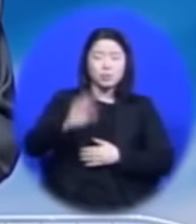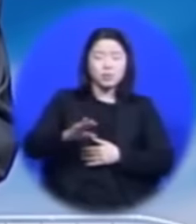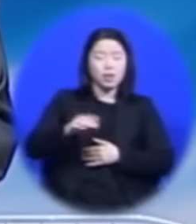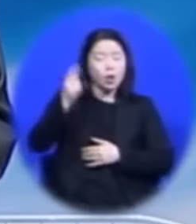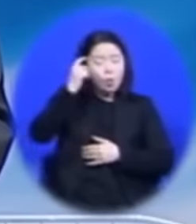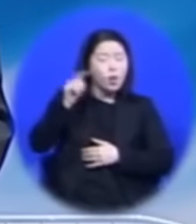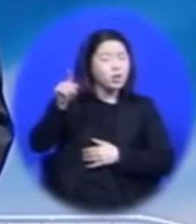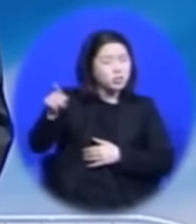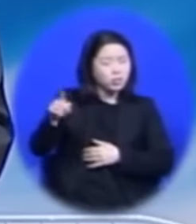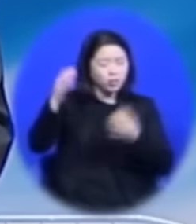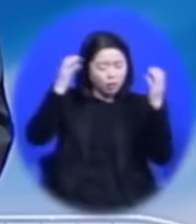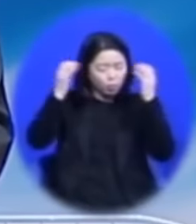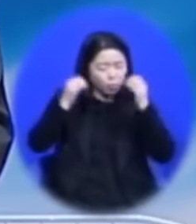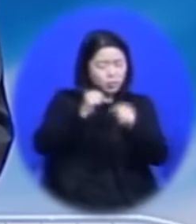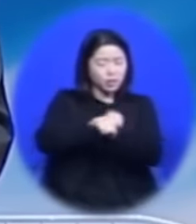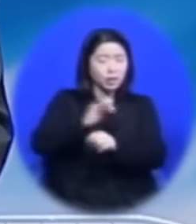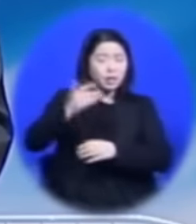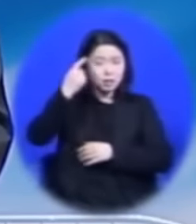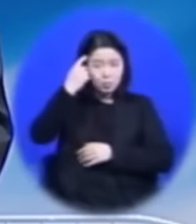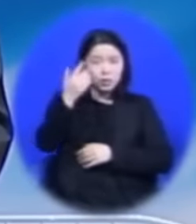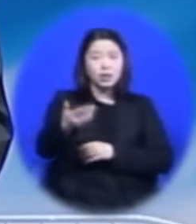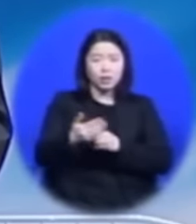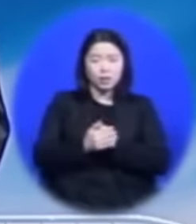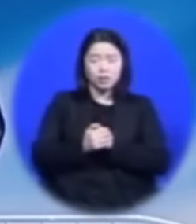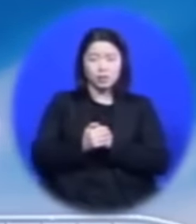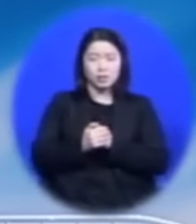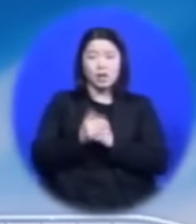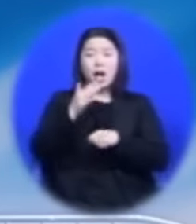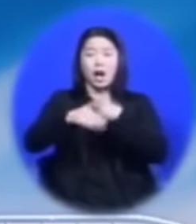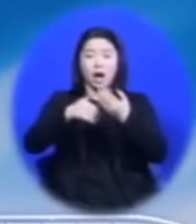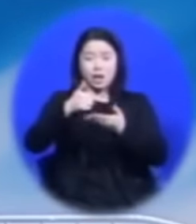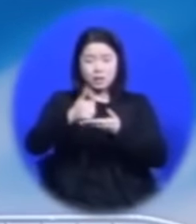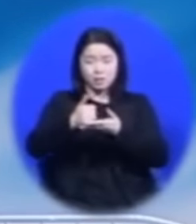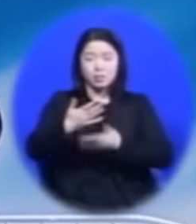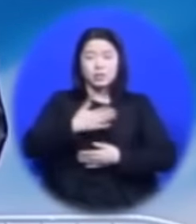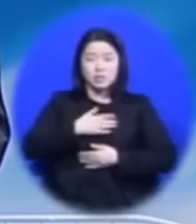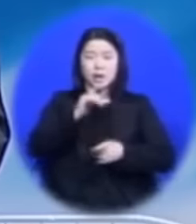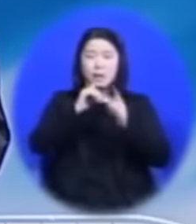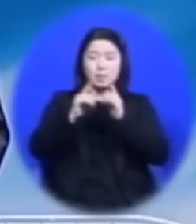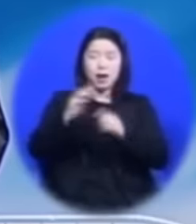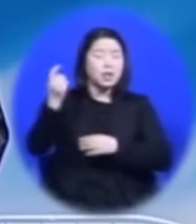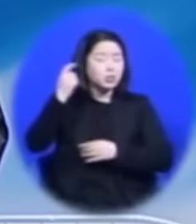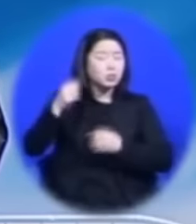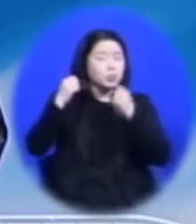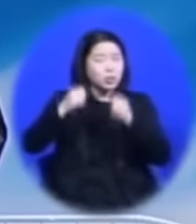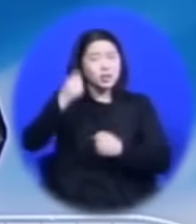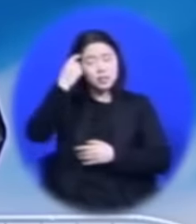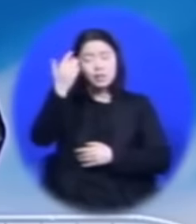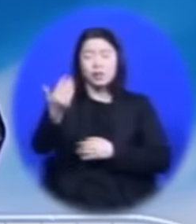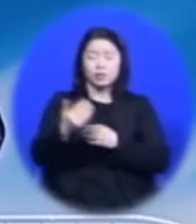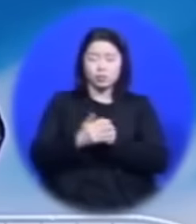저렇게 고생하는 거예요? 하나님, 제 말을 듣기는 하시나요?